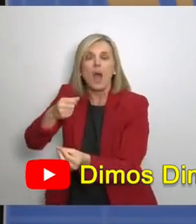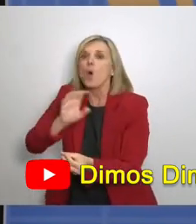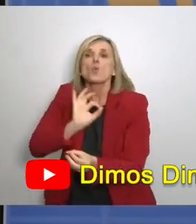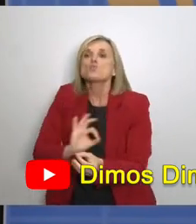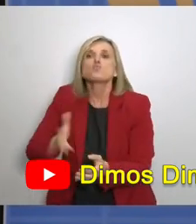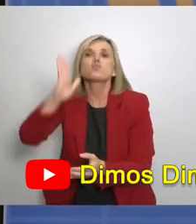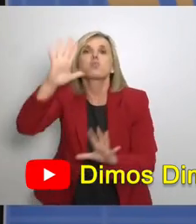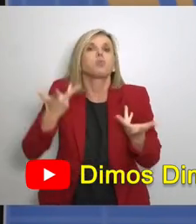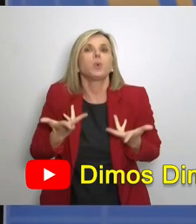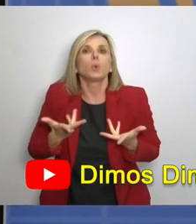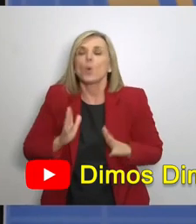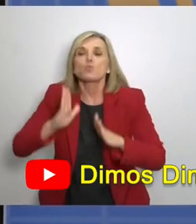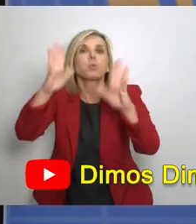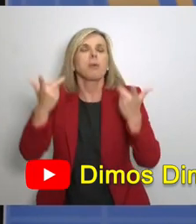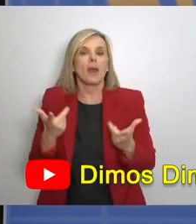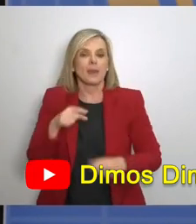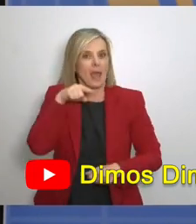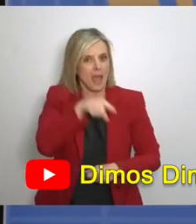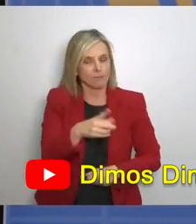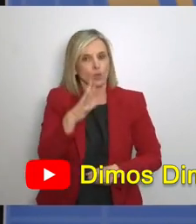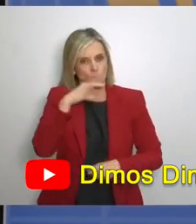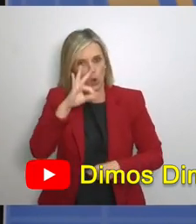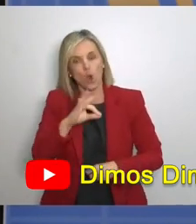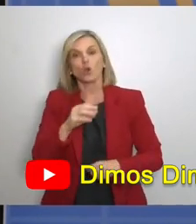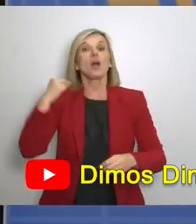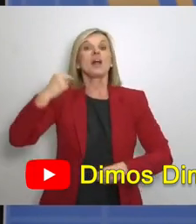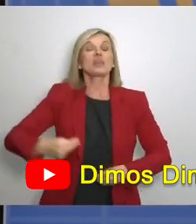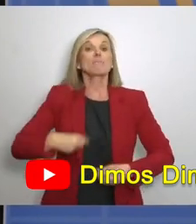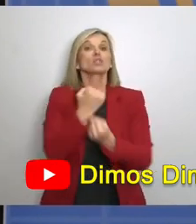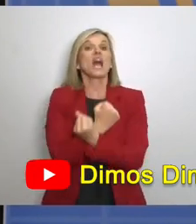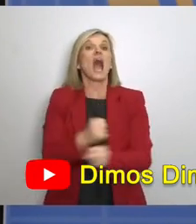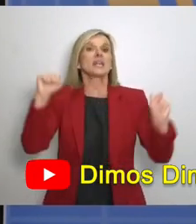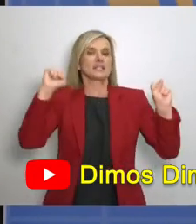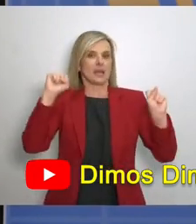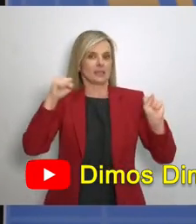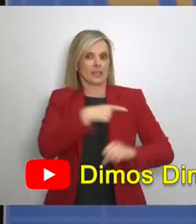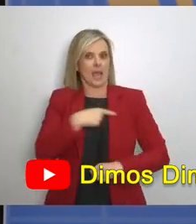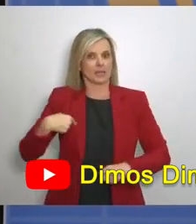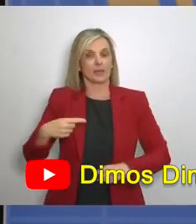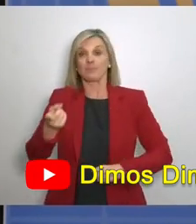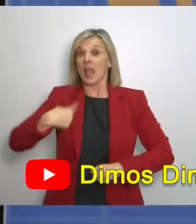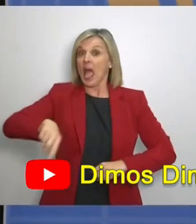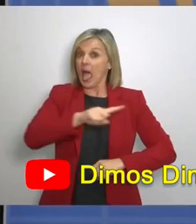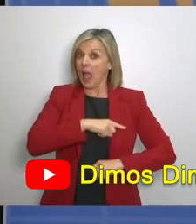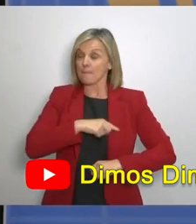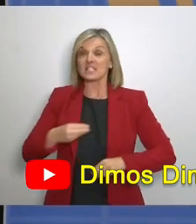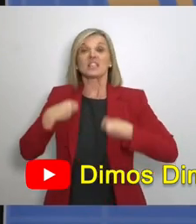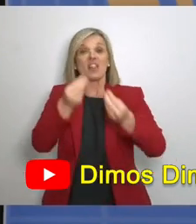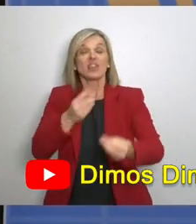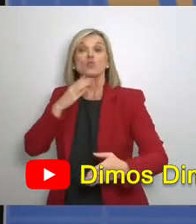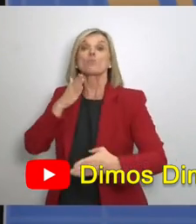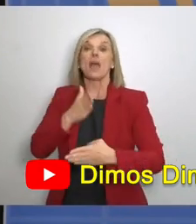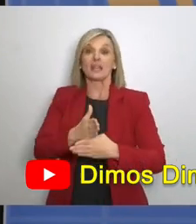την ανεξάρτητη αρχή δημοσίων εσόδων ως σύνολο εγγυόμαστε προς οποιαδήποτε οφειλή υπάρχει από τους